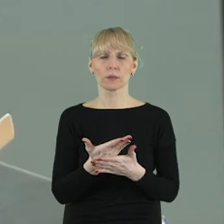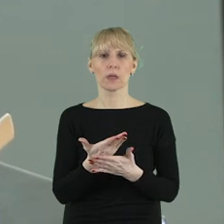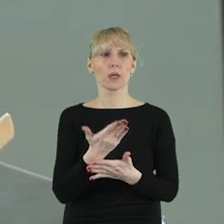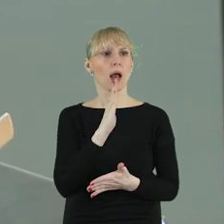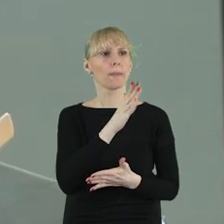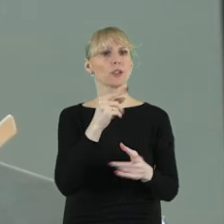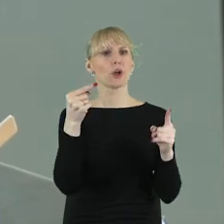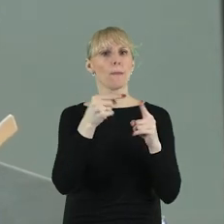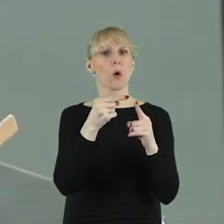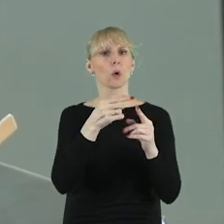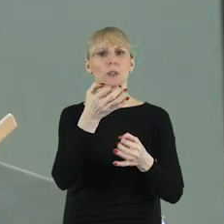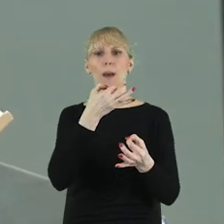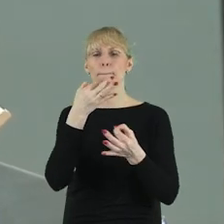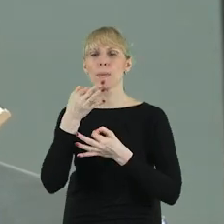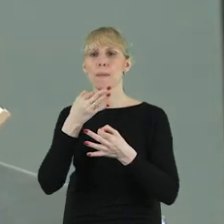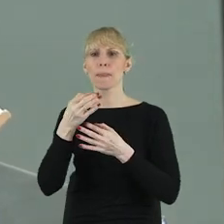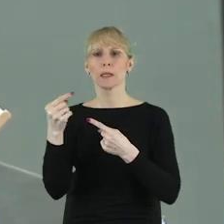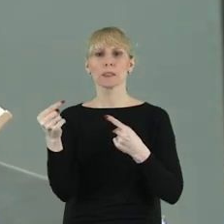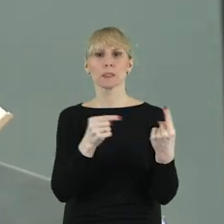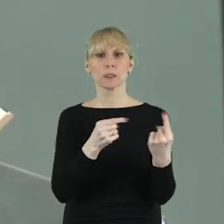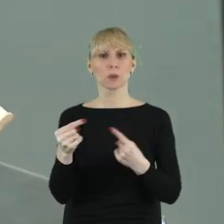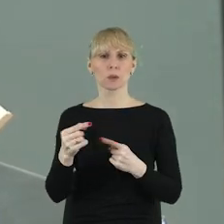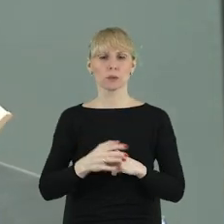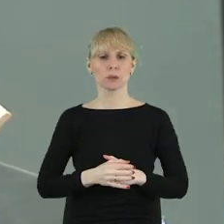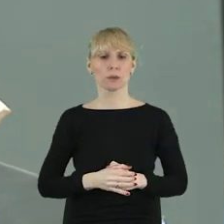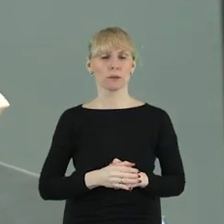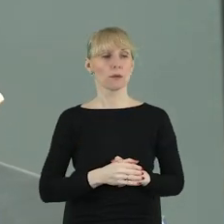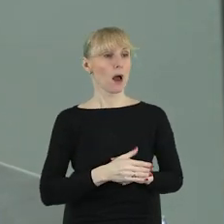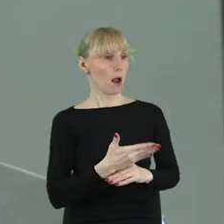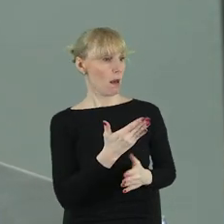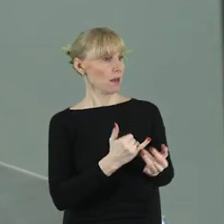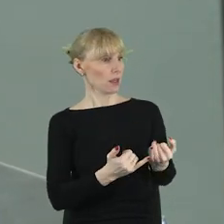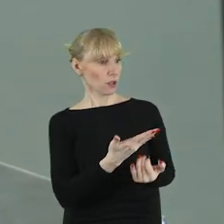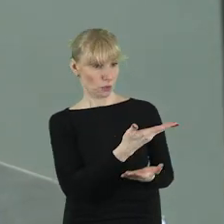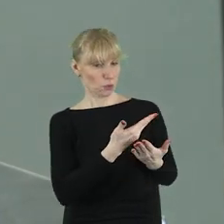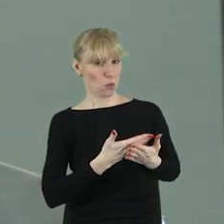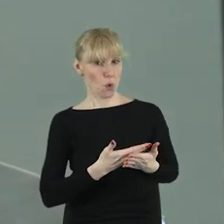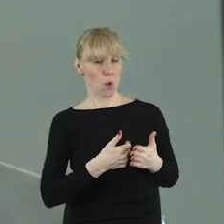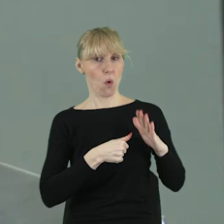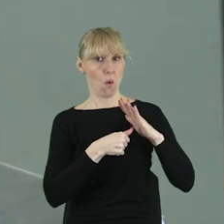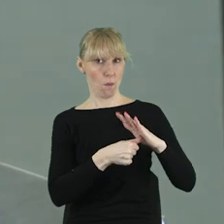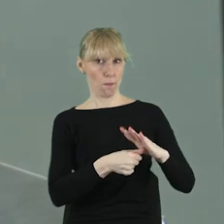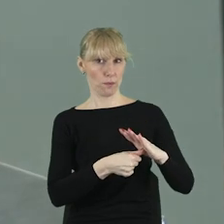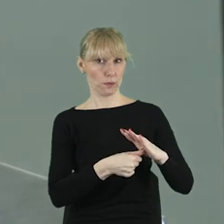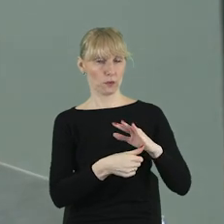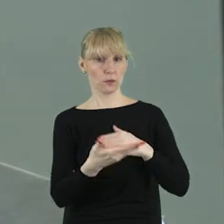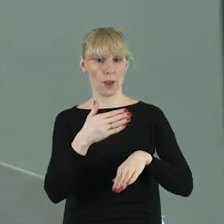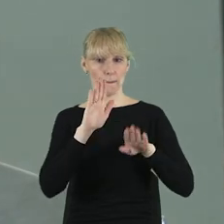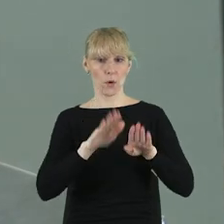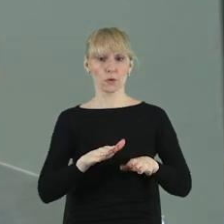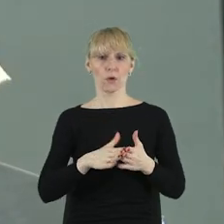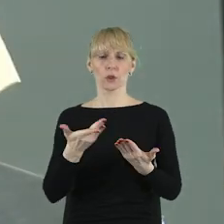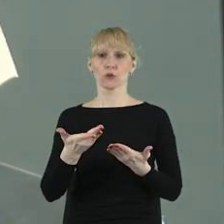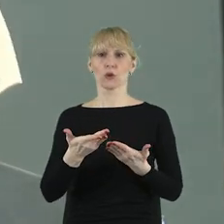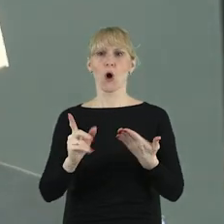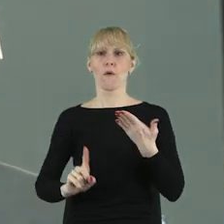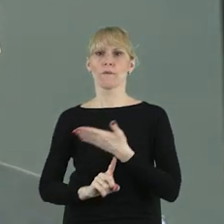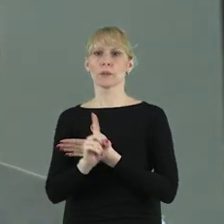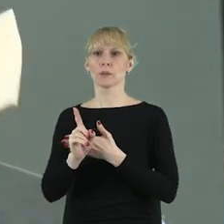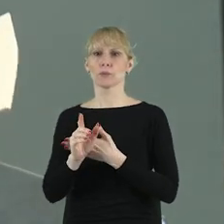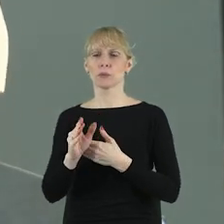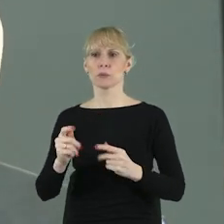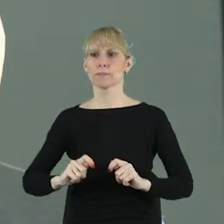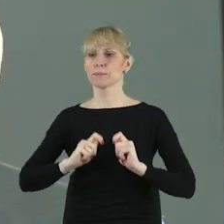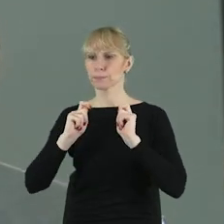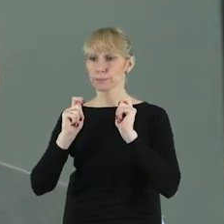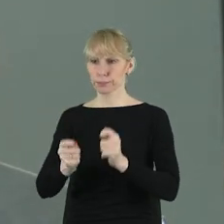podczas pytań i dyskusji, ale jeśli pani przewodnicząca pozwoli, przekażę to wystąpienie